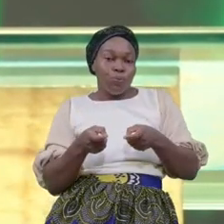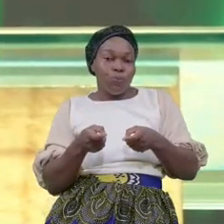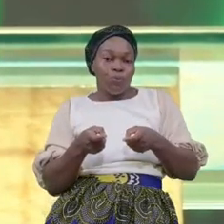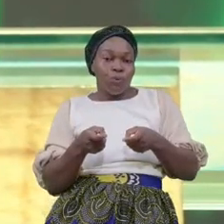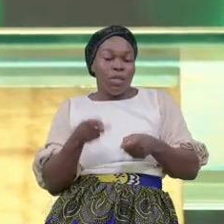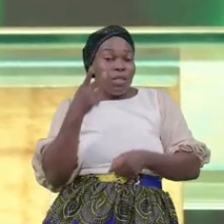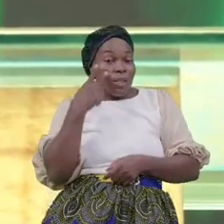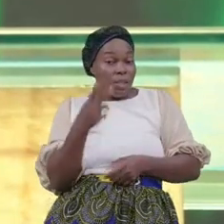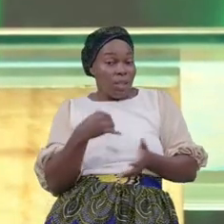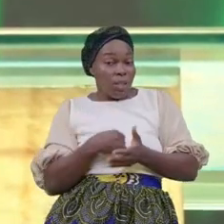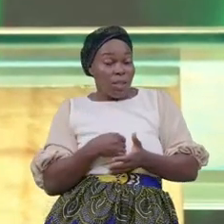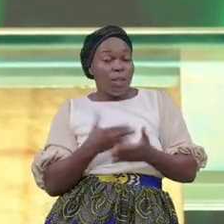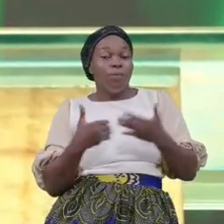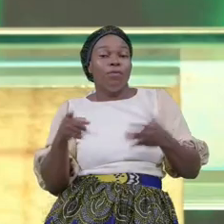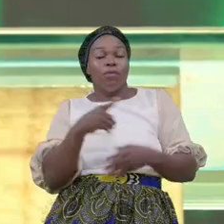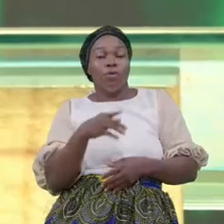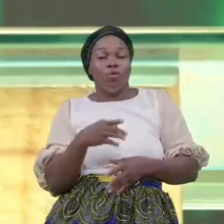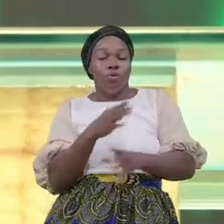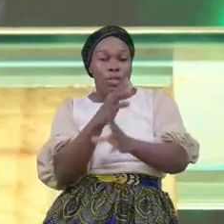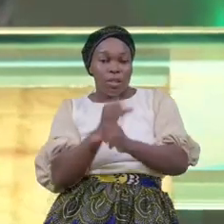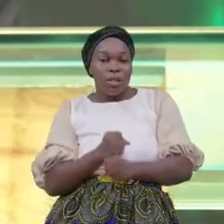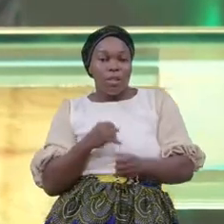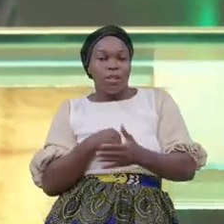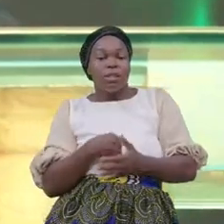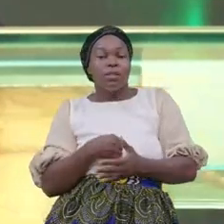Vois-le avant de le sentir.